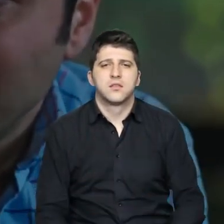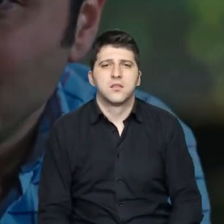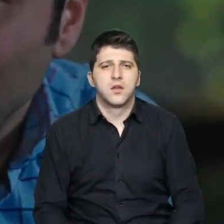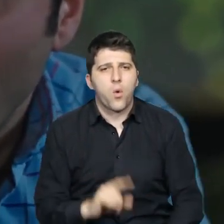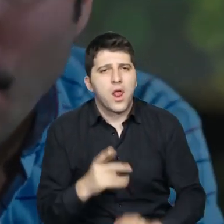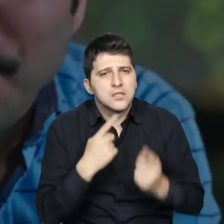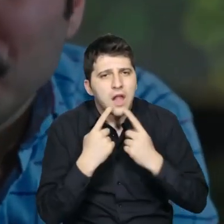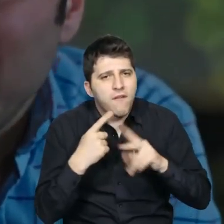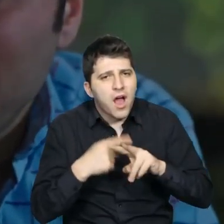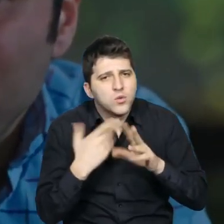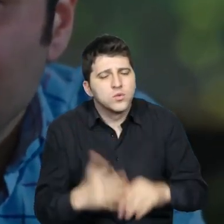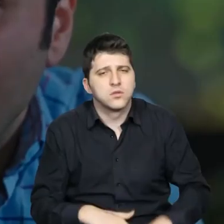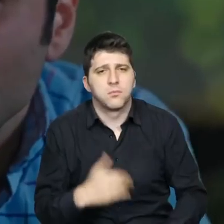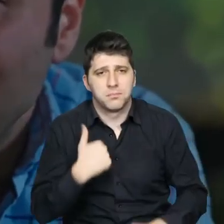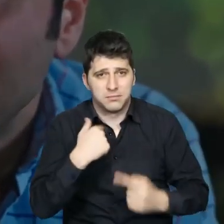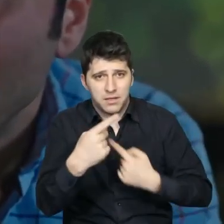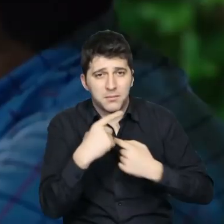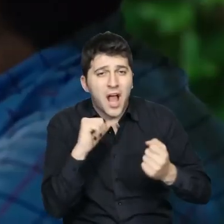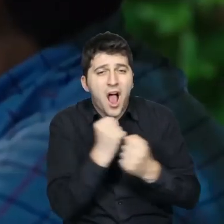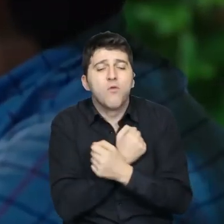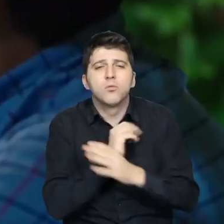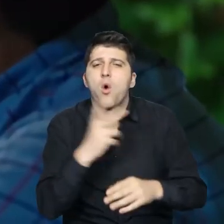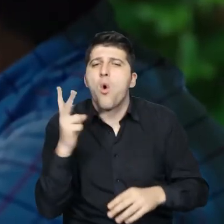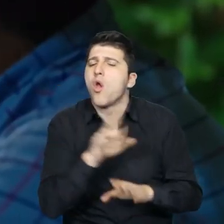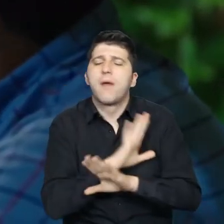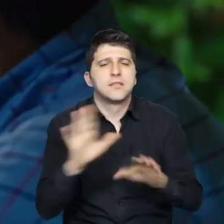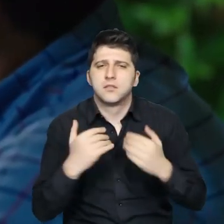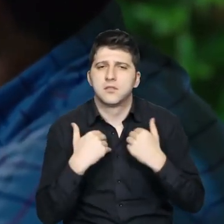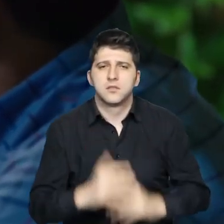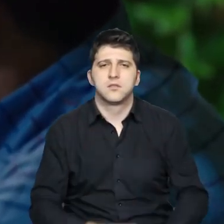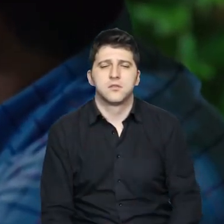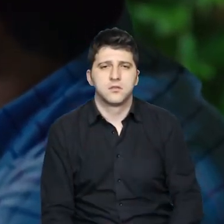nasıl söz Aysun? Biz birbirimize kavuşmadan ölüm bize haram.